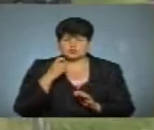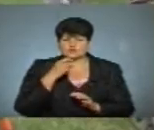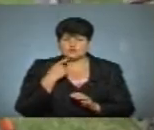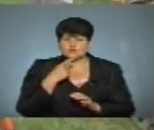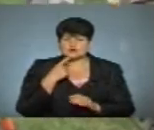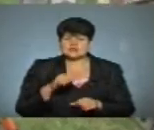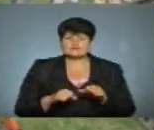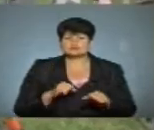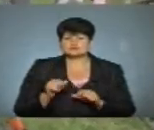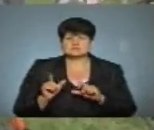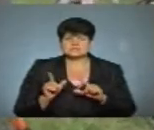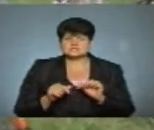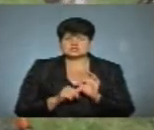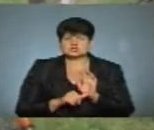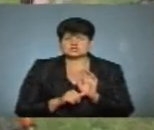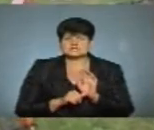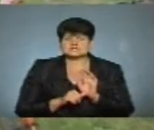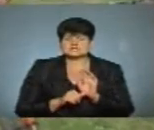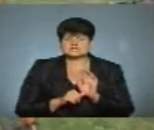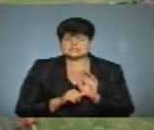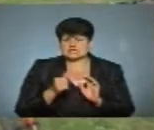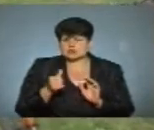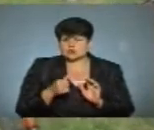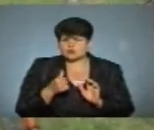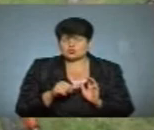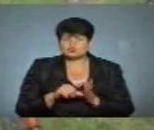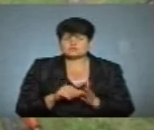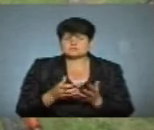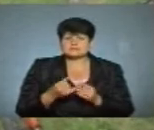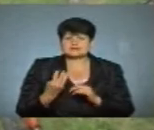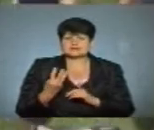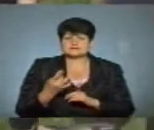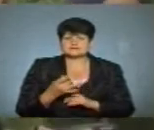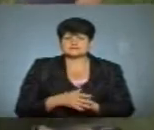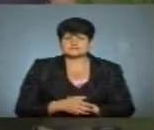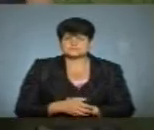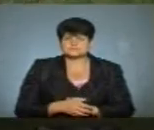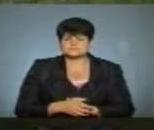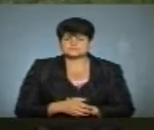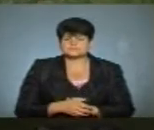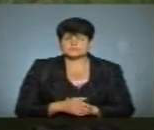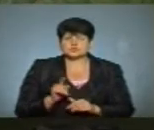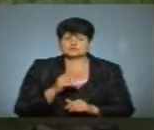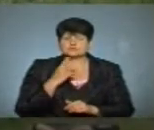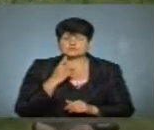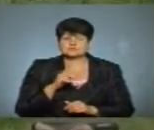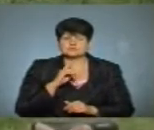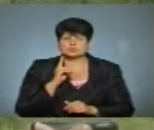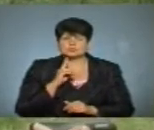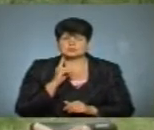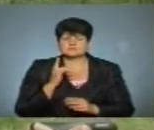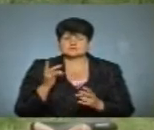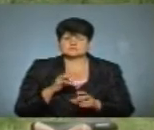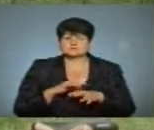на велосипеді їздить з 6 років. Участь у веломарафоні бере втретє. Ну, щоб показати молодим, треба